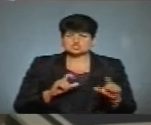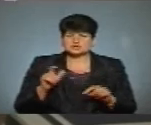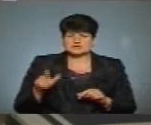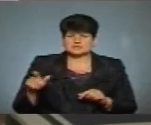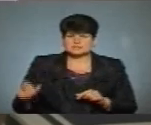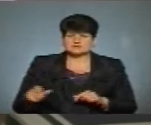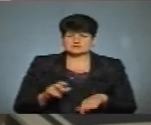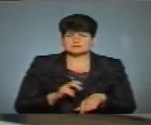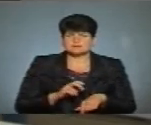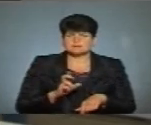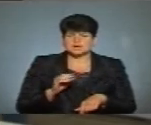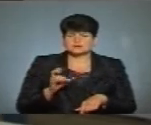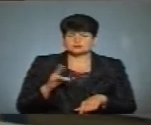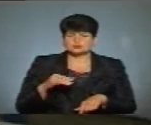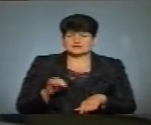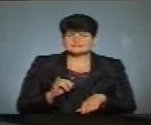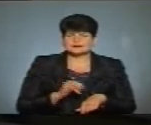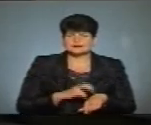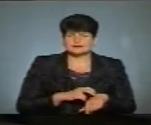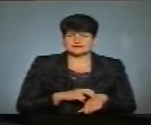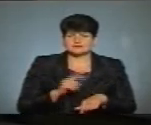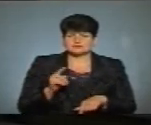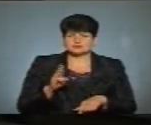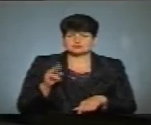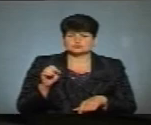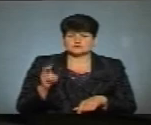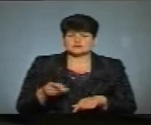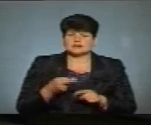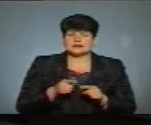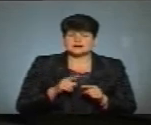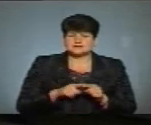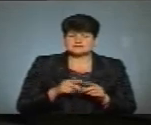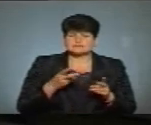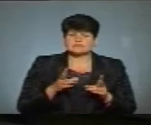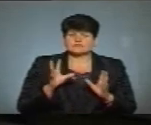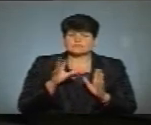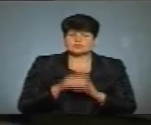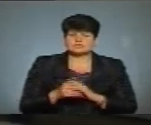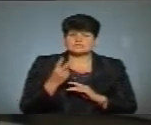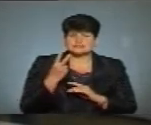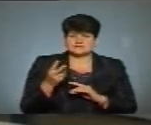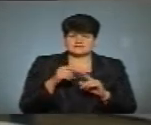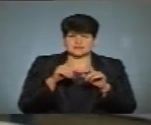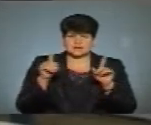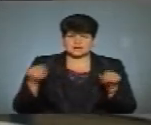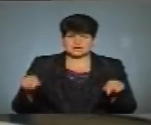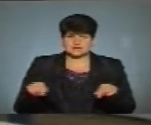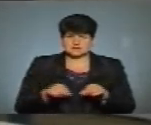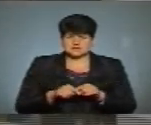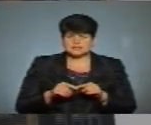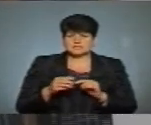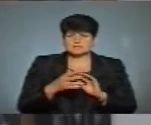лікар Зіновій Штокалко. А це експозиція «Розіп'ята бандура». В ню входить дві картини та